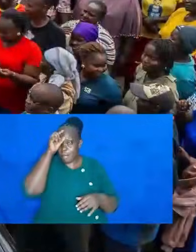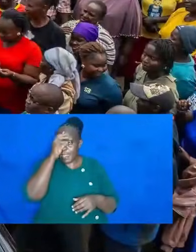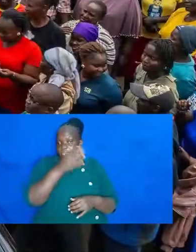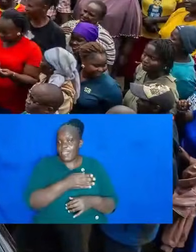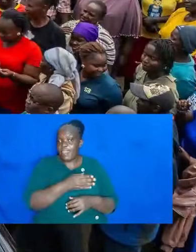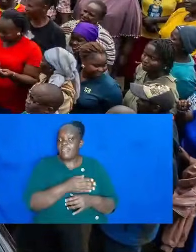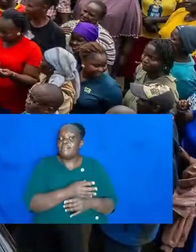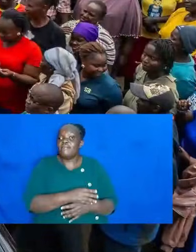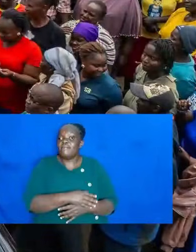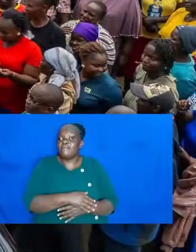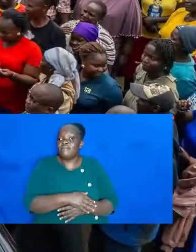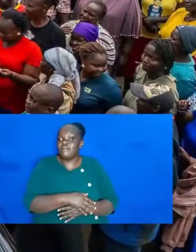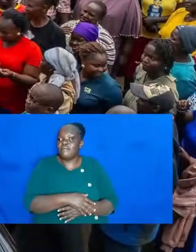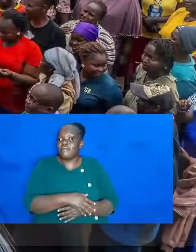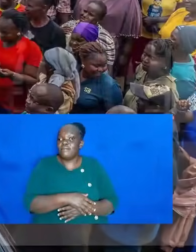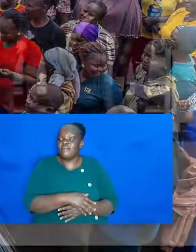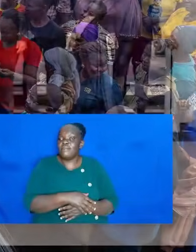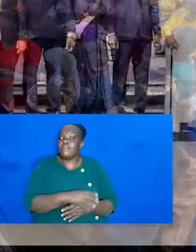za serikali.